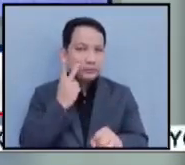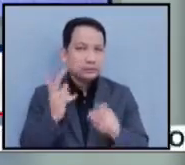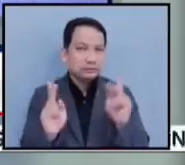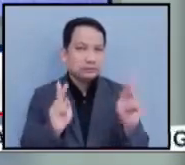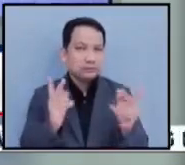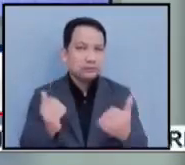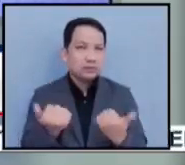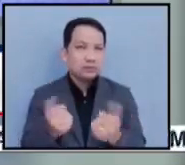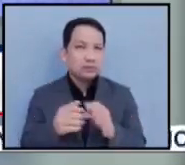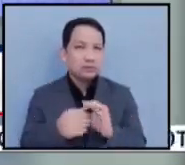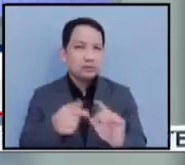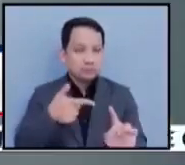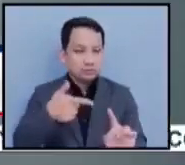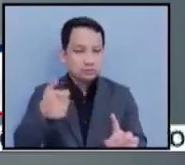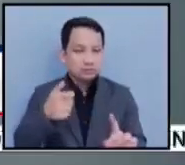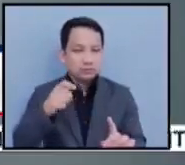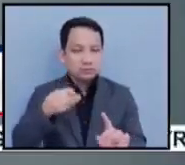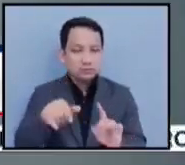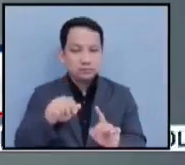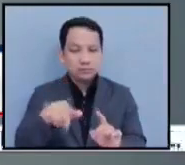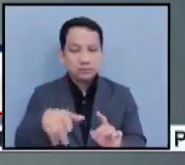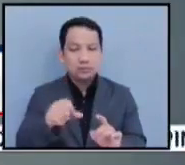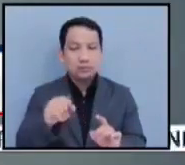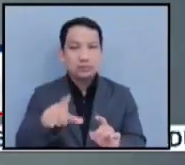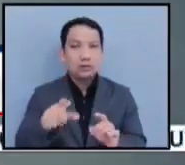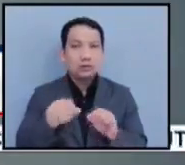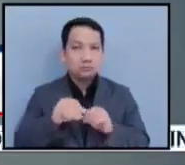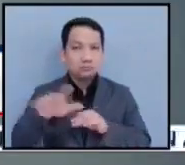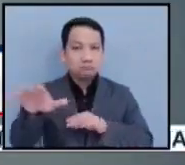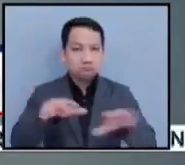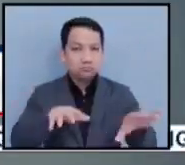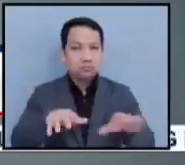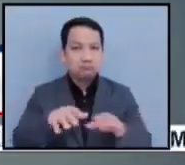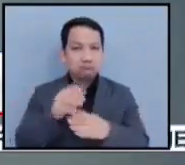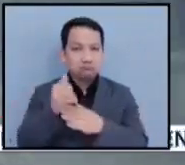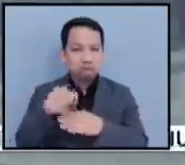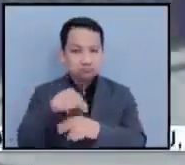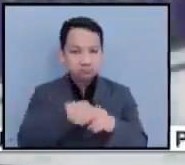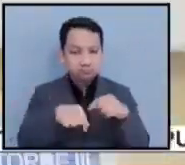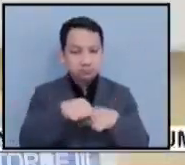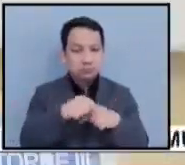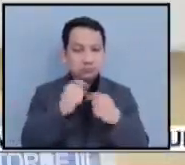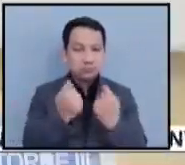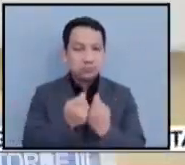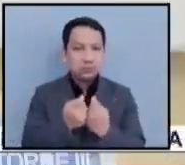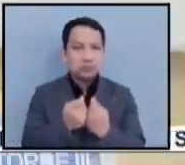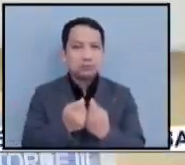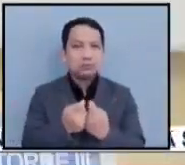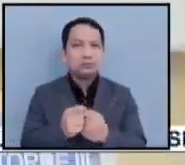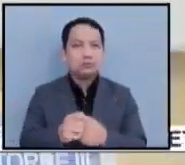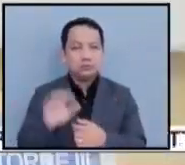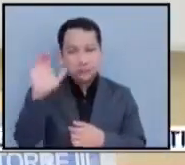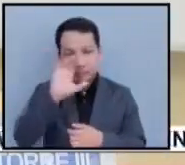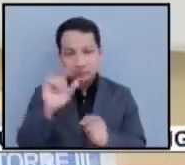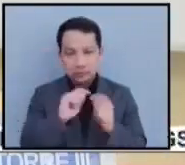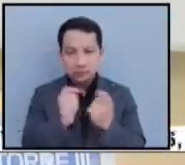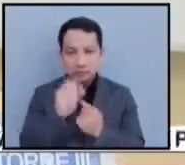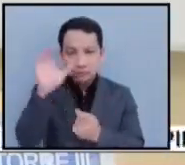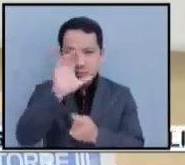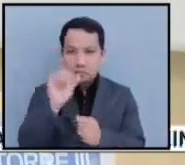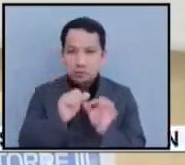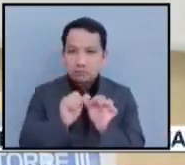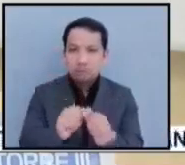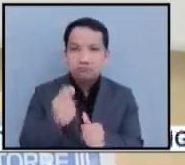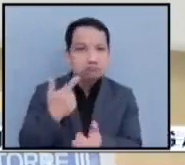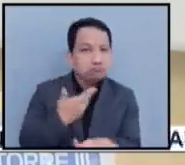kay Abiad dahil na rin sa ipinakalat nilang tracker teams. Ang mga tracker teams na